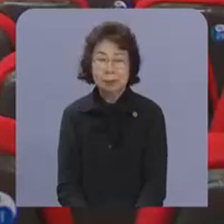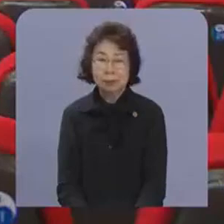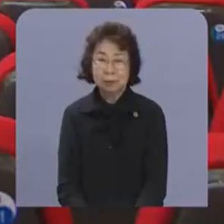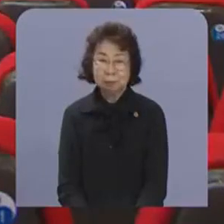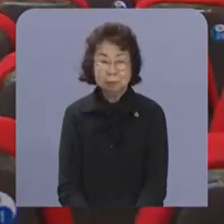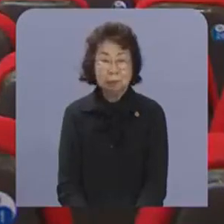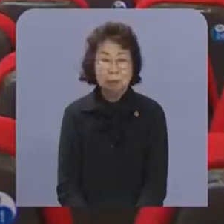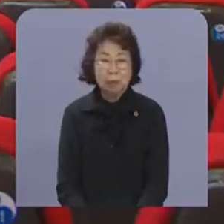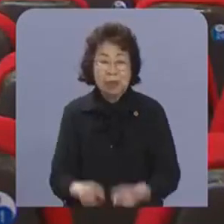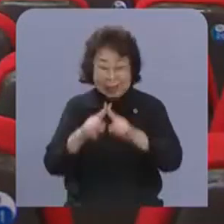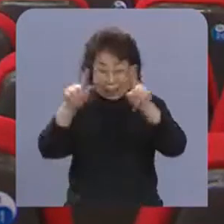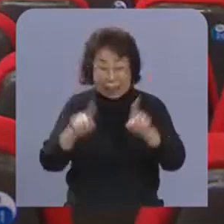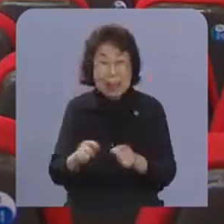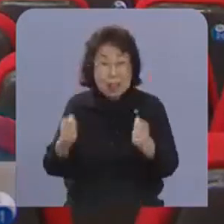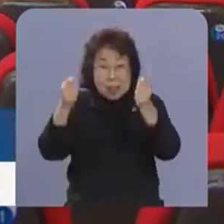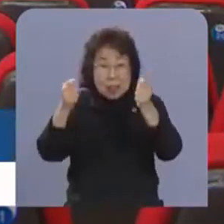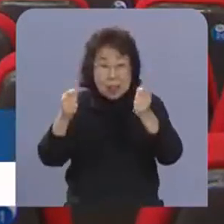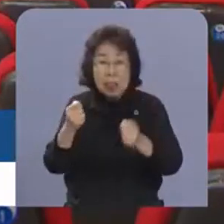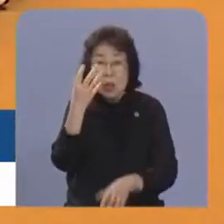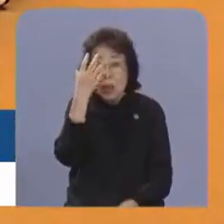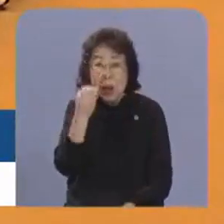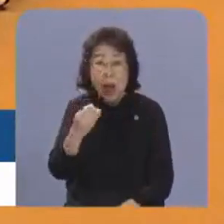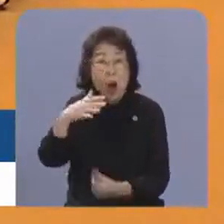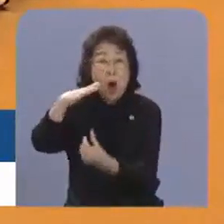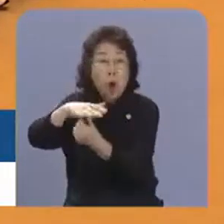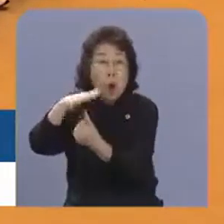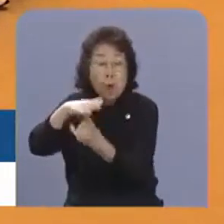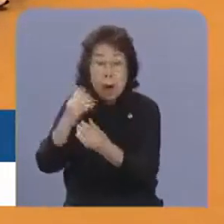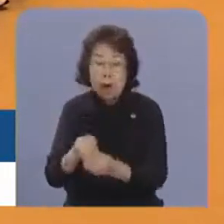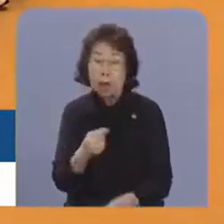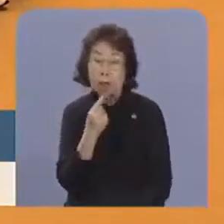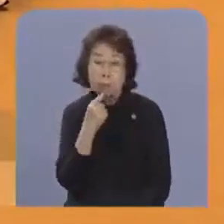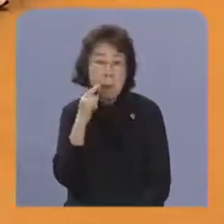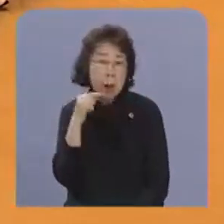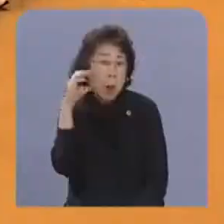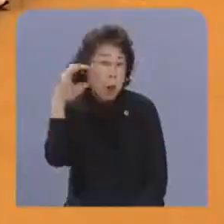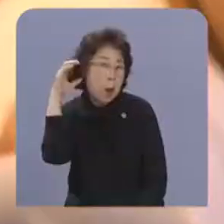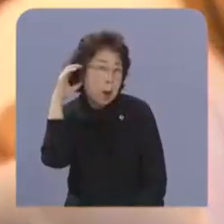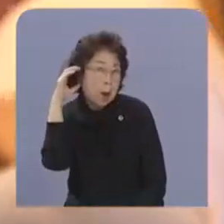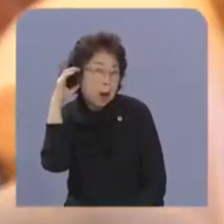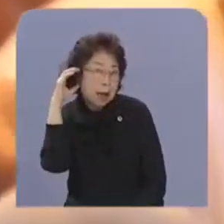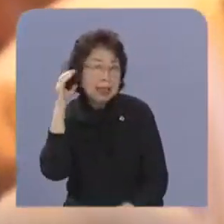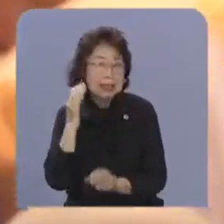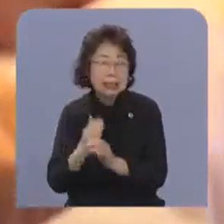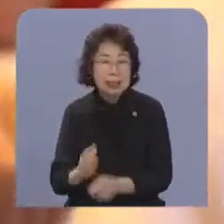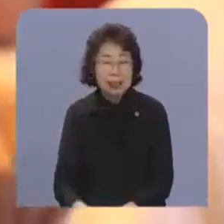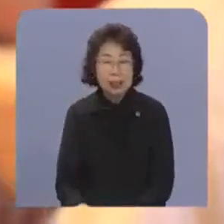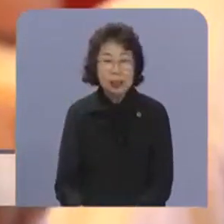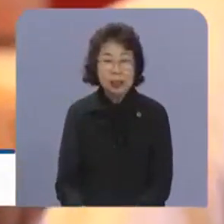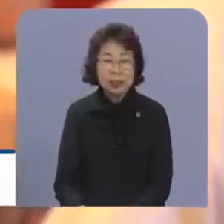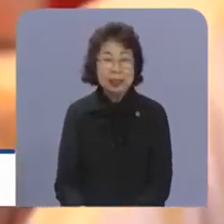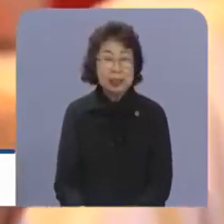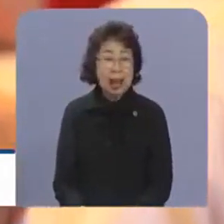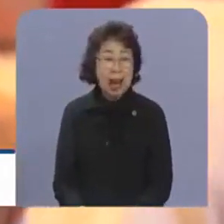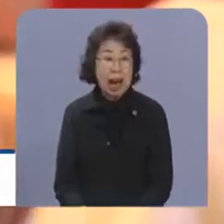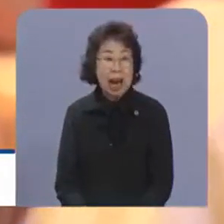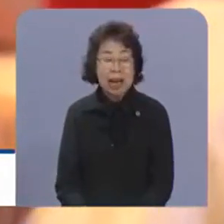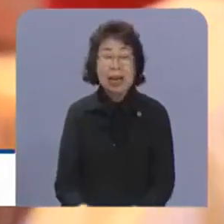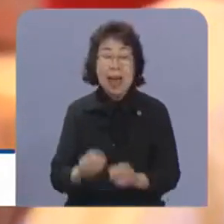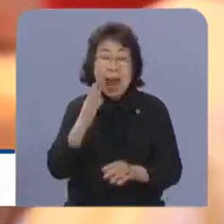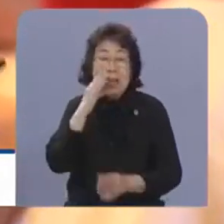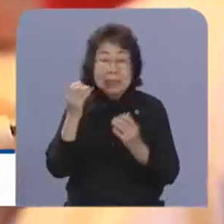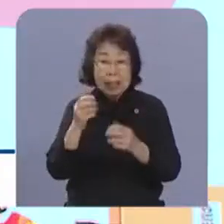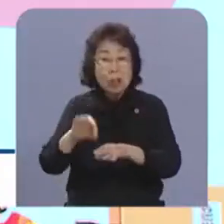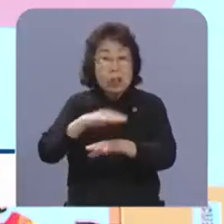도화지를 든 어린이들이 초롱초롱한 눈빛으로 사회자의 말에 귀를 기울입니다. 세종 나신 날, 곧